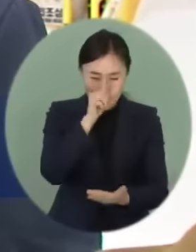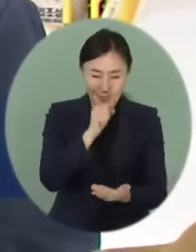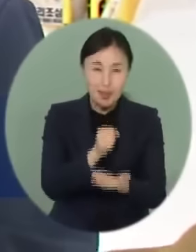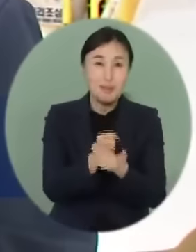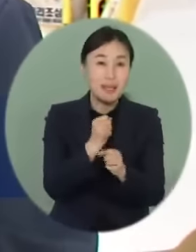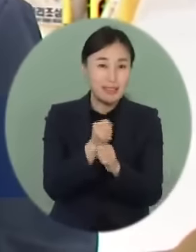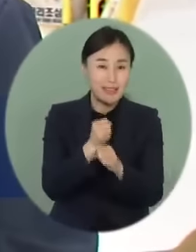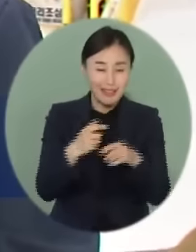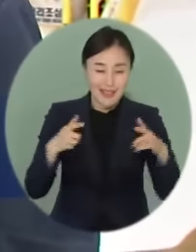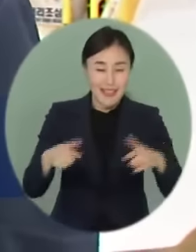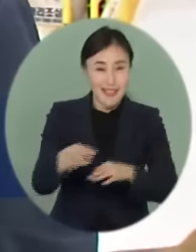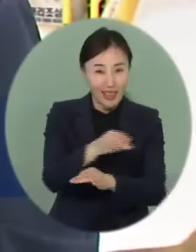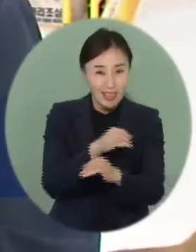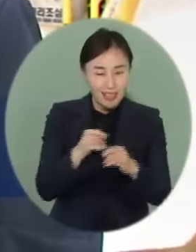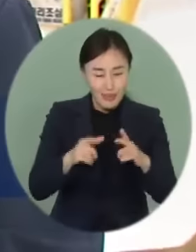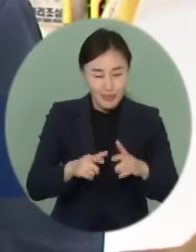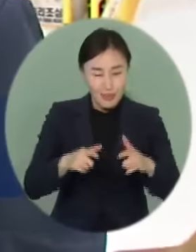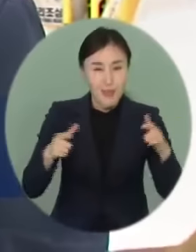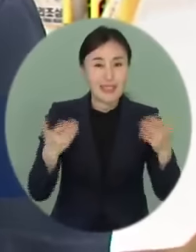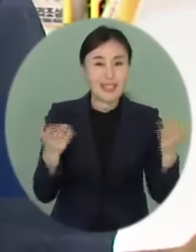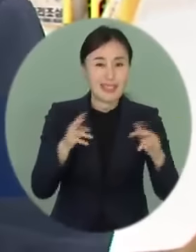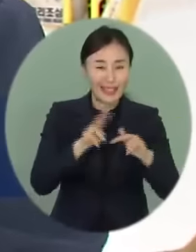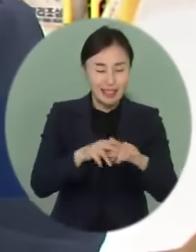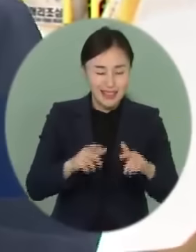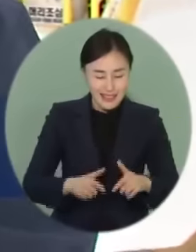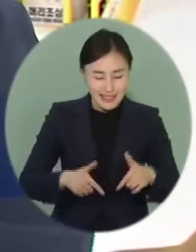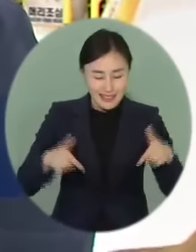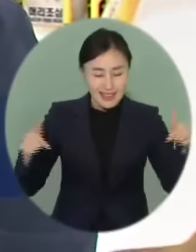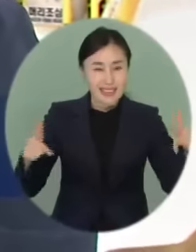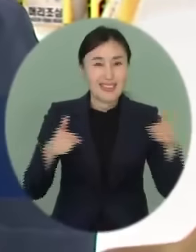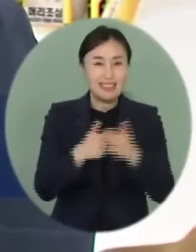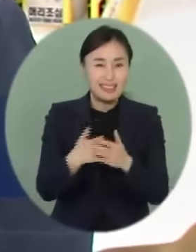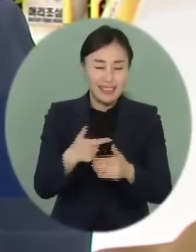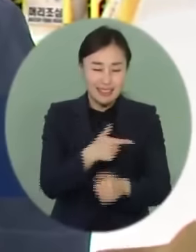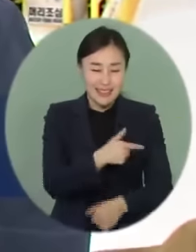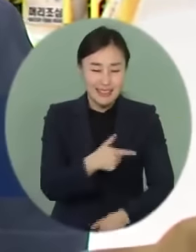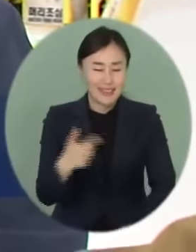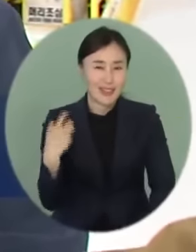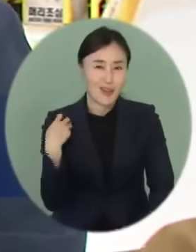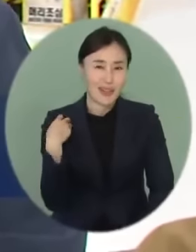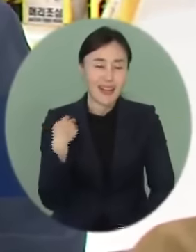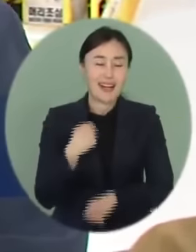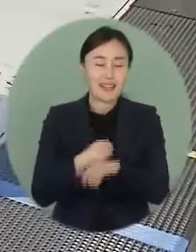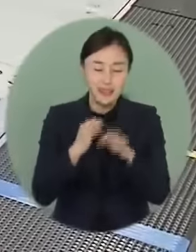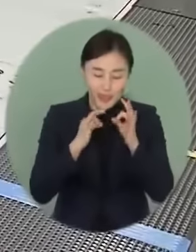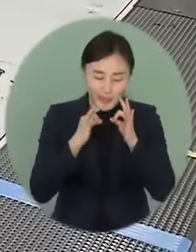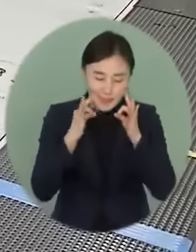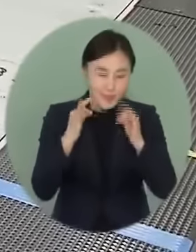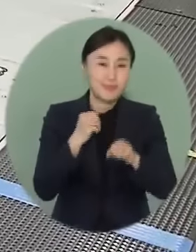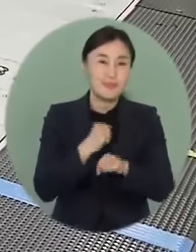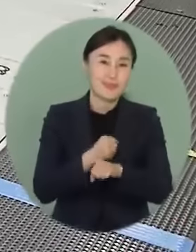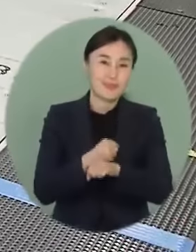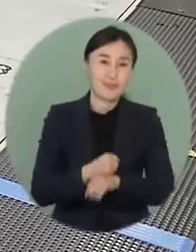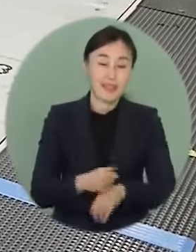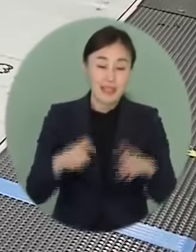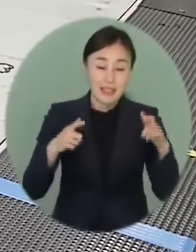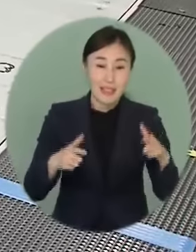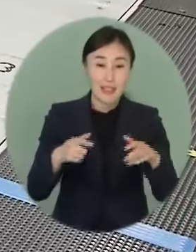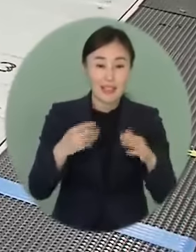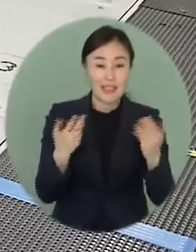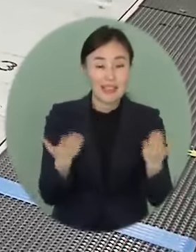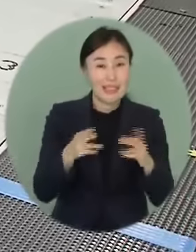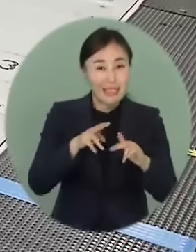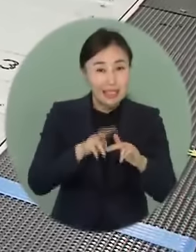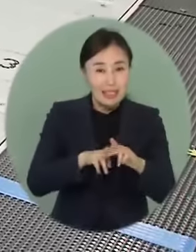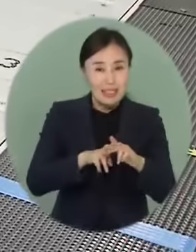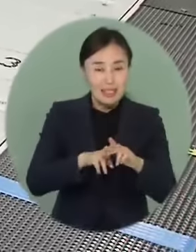우리 직경제 활성화와 일자리 창출에 큰 역할을 할 수 있도록 그렇게 최선을 다할 것입니다. 지역 일자리